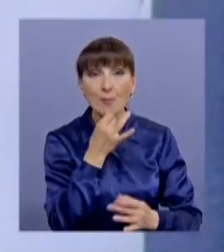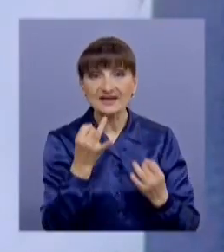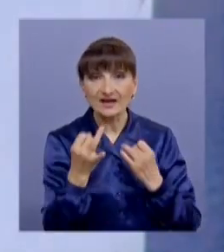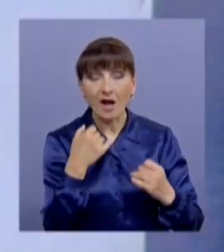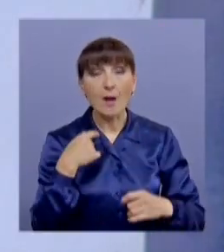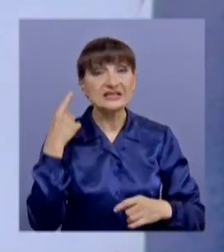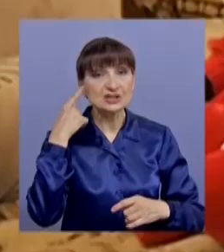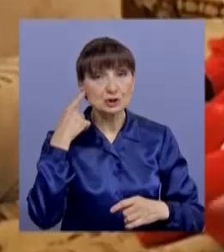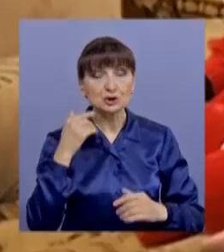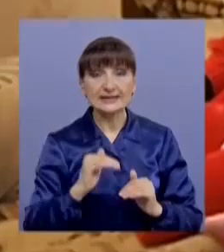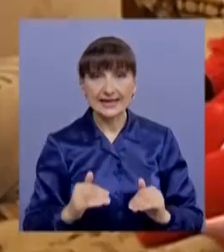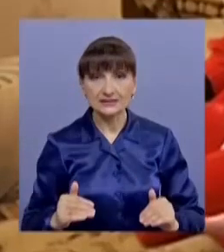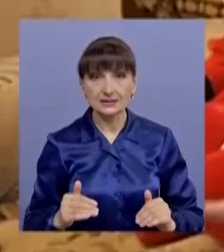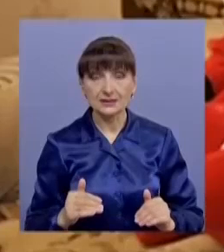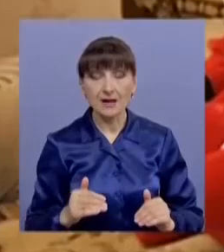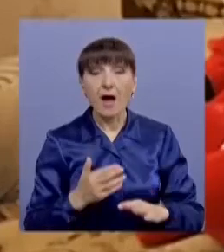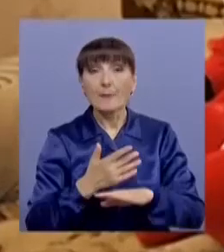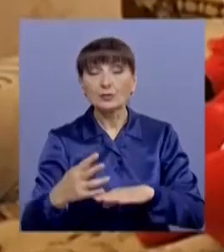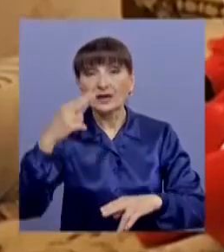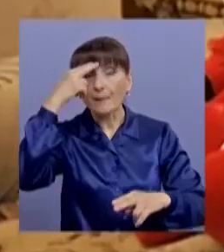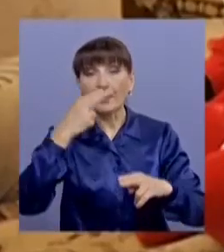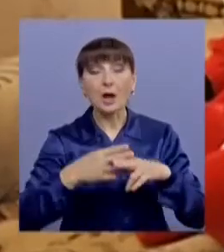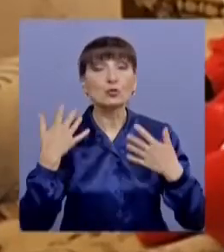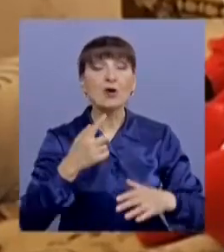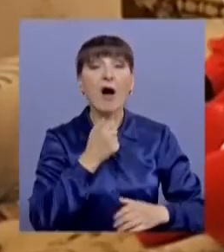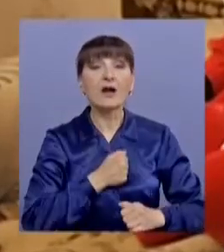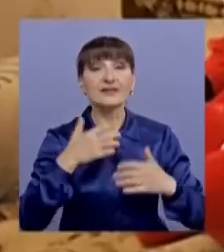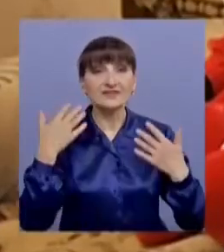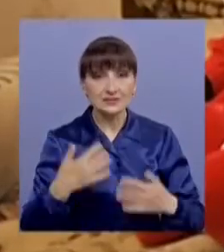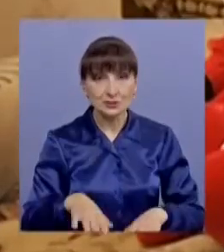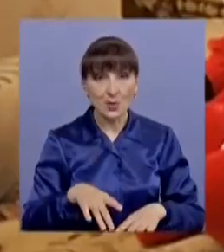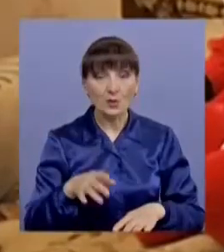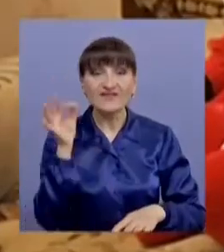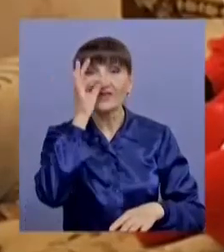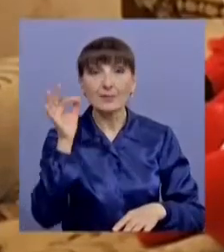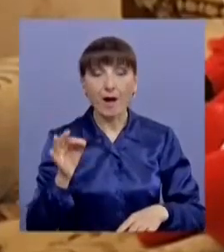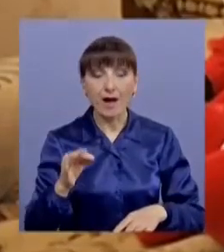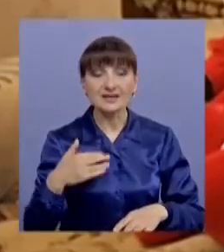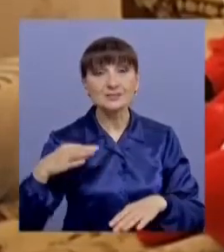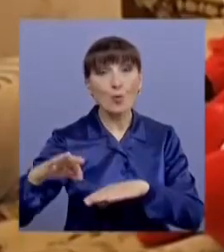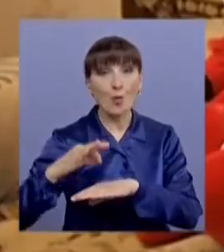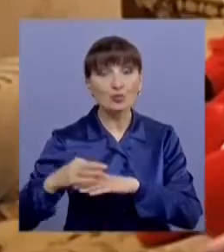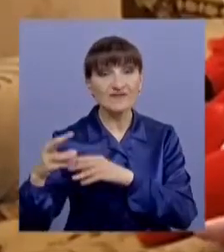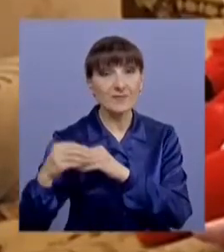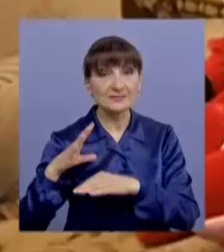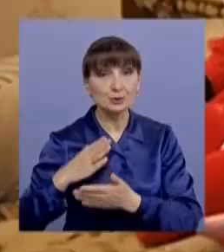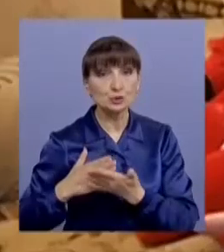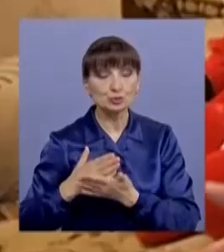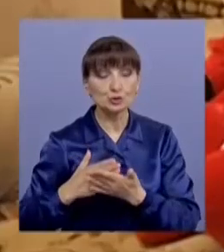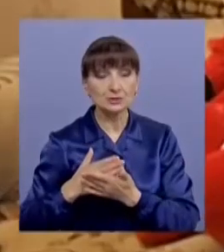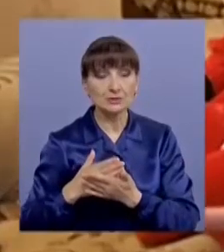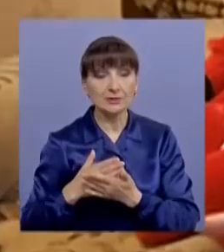это все слышали. Потом, когда брат пришел с армии, он в Германии вот с мужем с моим служил,